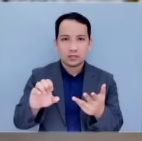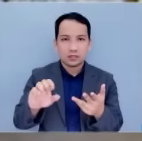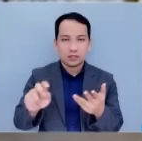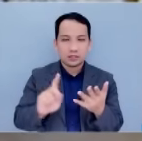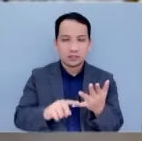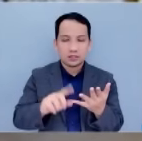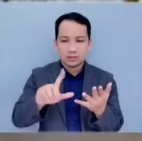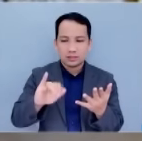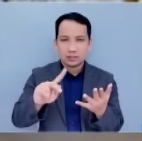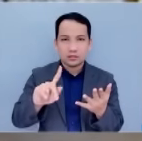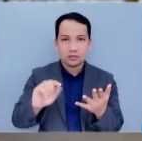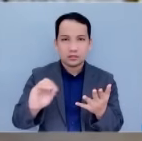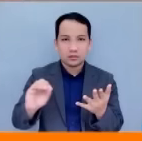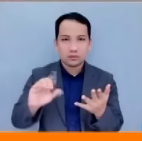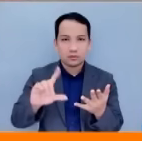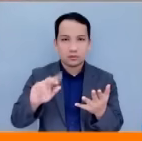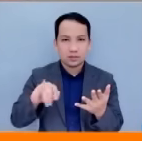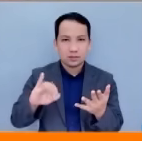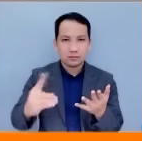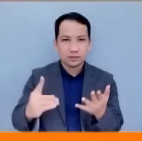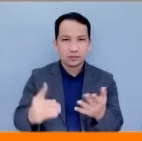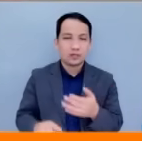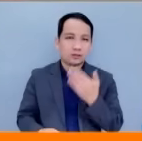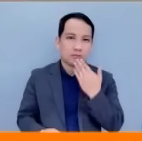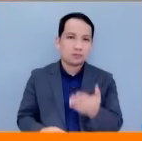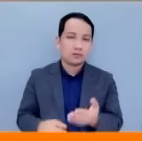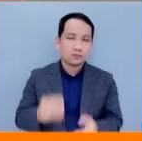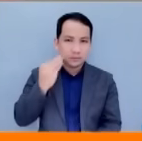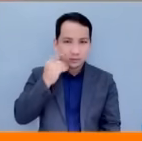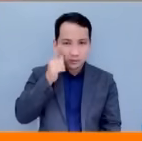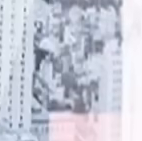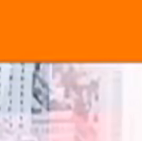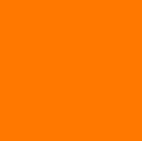Lapid. Jiggy? Maraming salamat, Mean Los Baños.